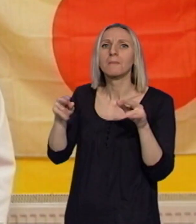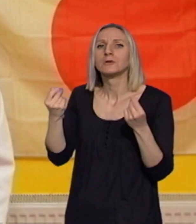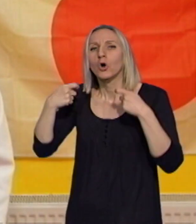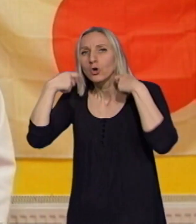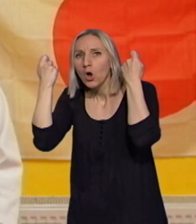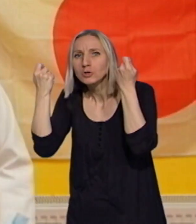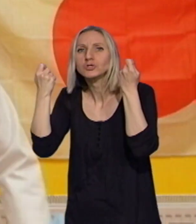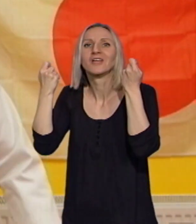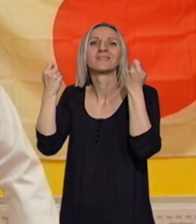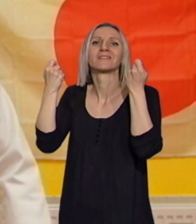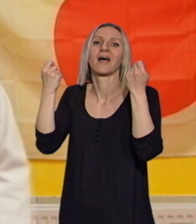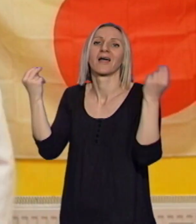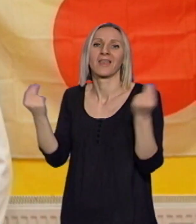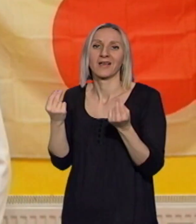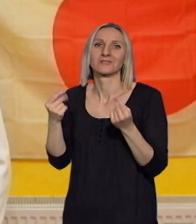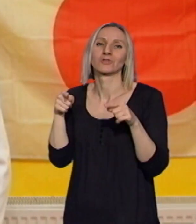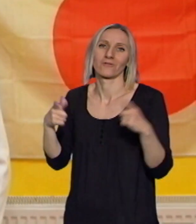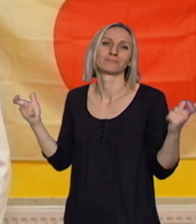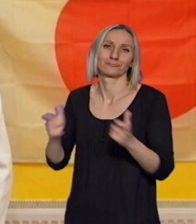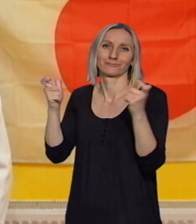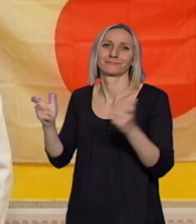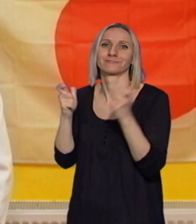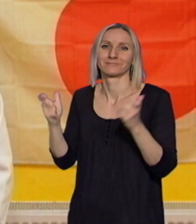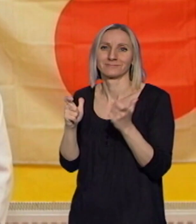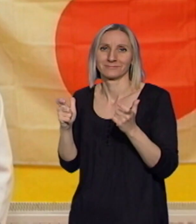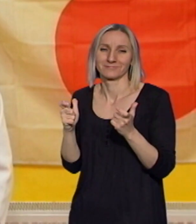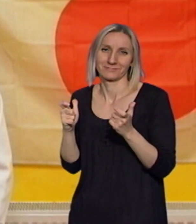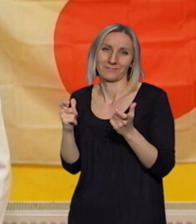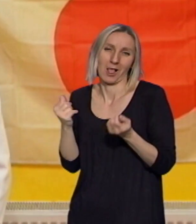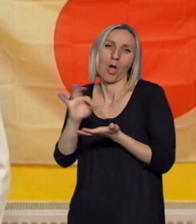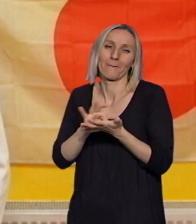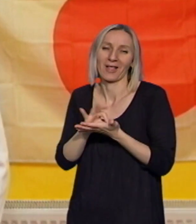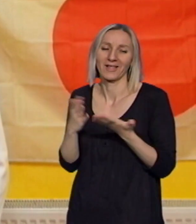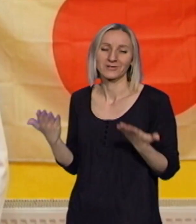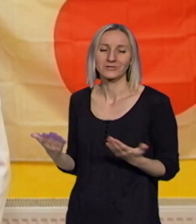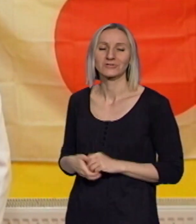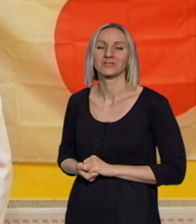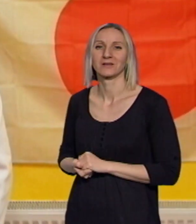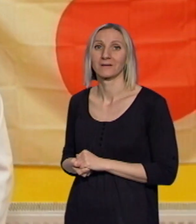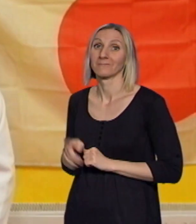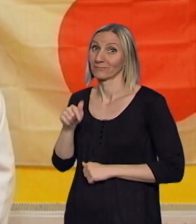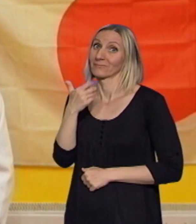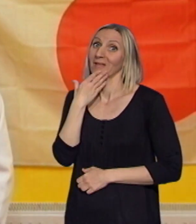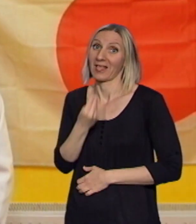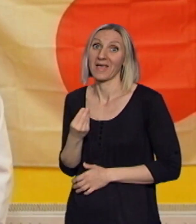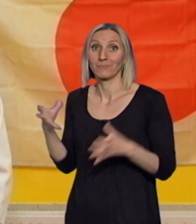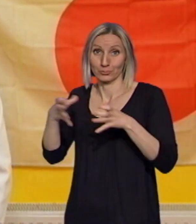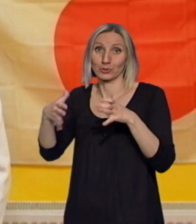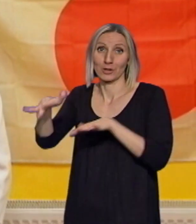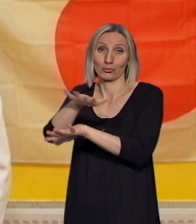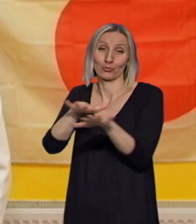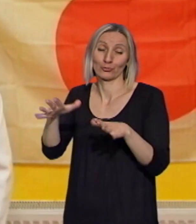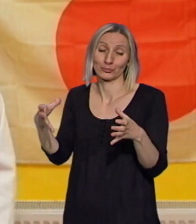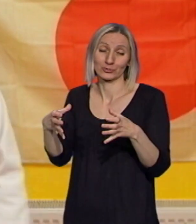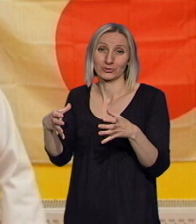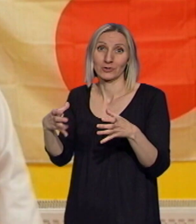rođendan, oni tu ovdje na jedan poseban način to obeleže i to je to lepo što oni svi nosi